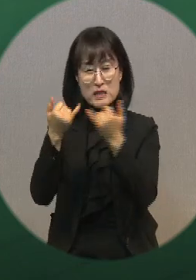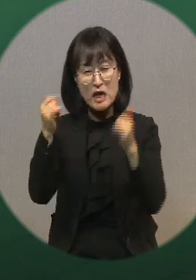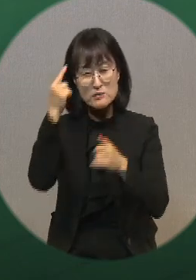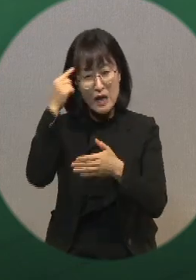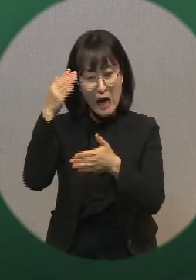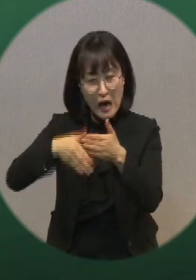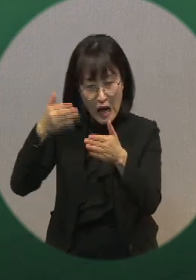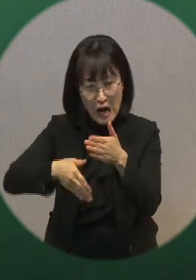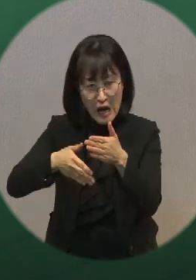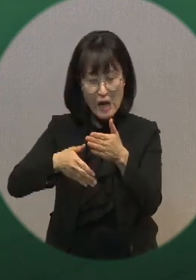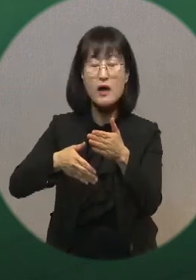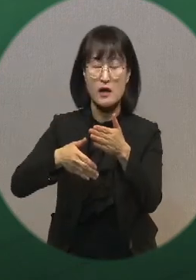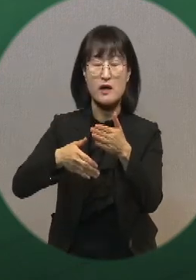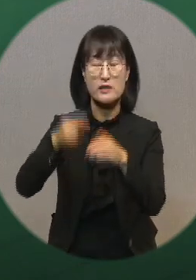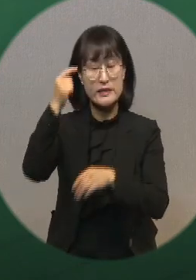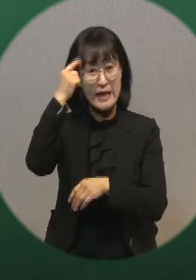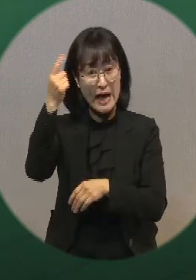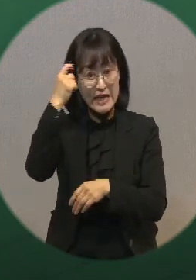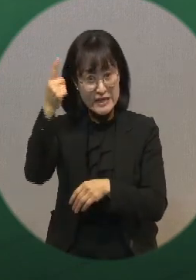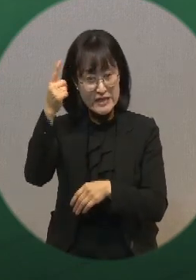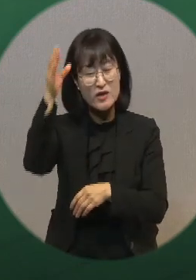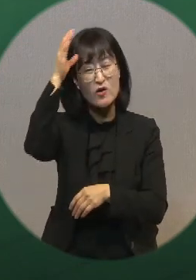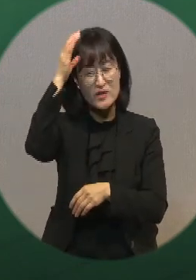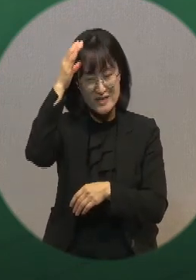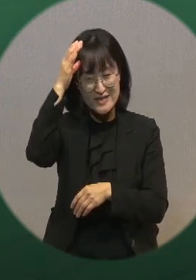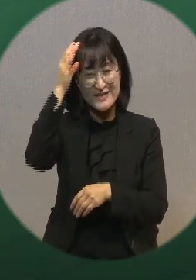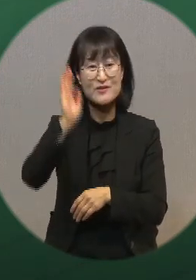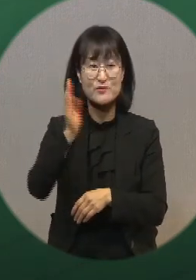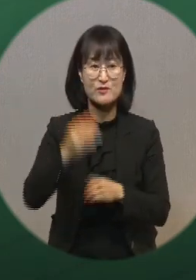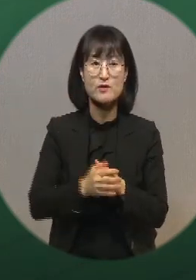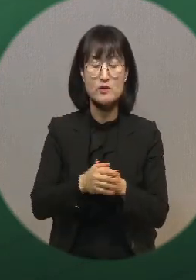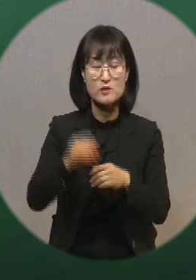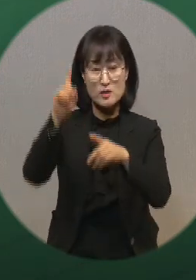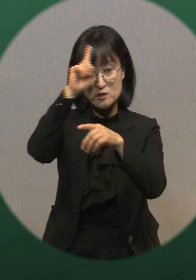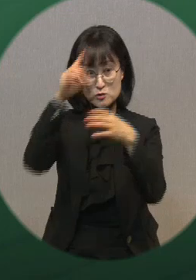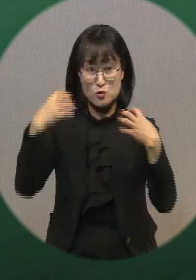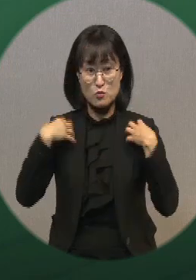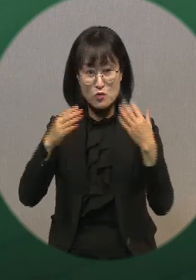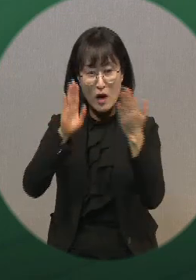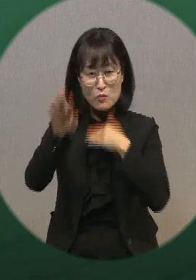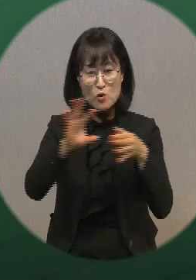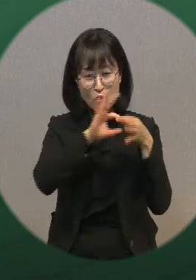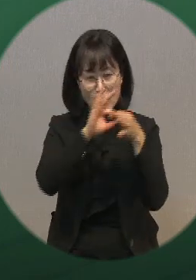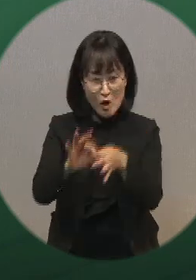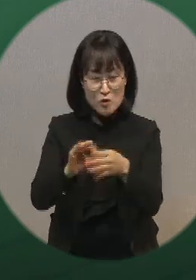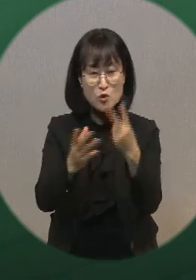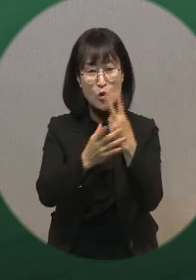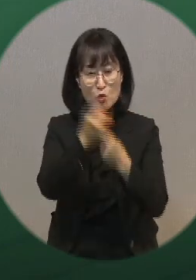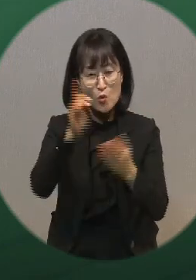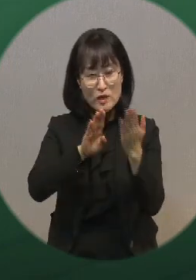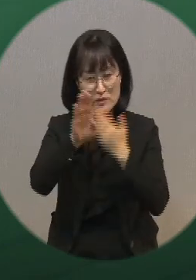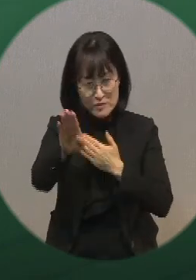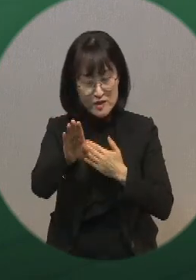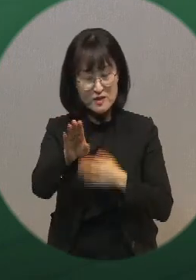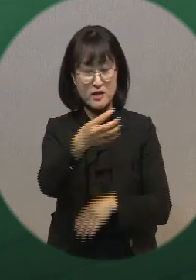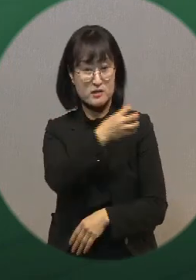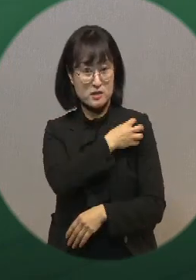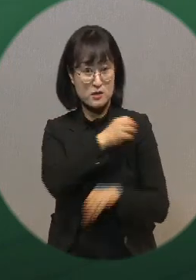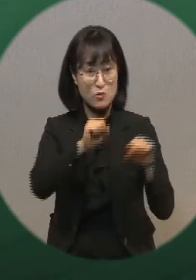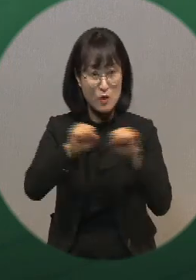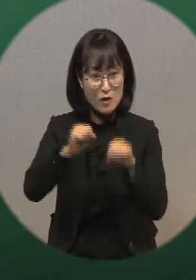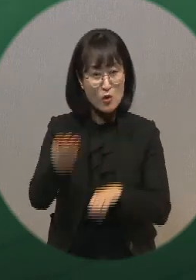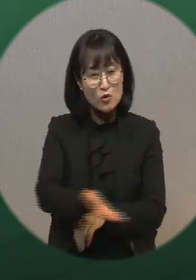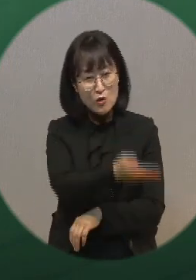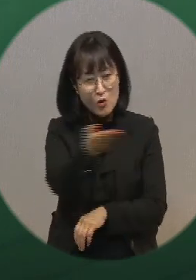다양한 관점과 아이디어가 기대되는 이유입니다. 정부는 앞으로도 계속 통일 미래의 주역인 여러분들의